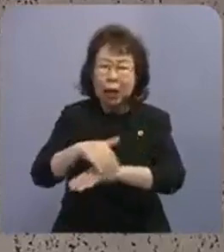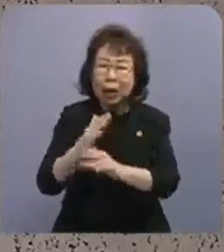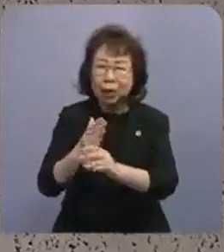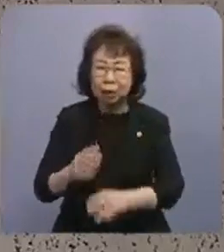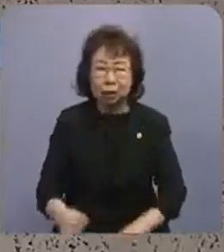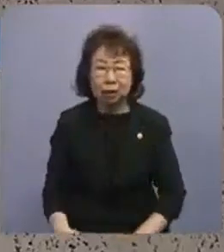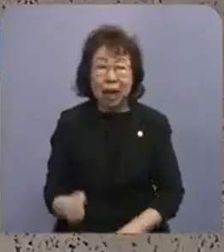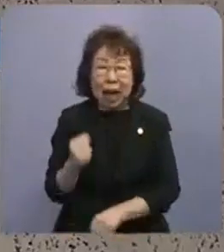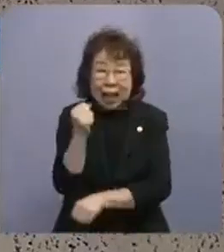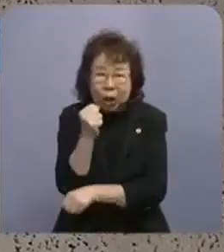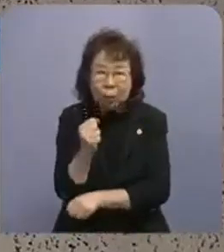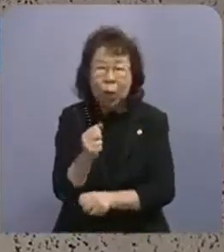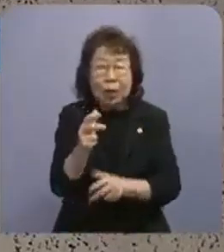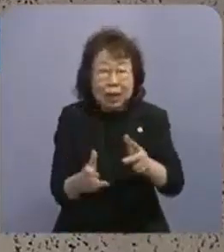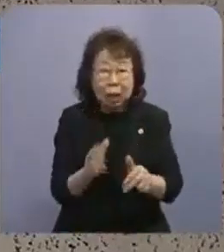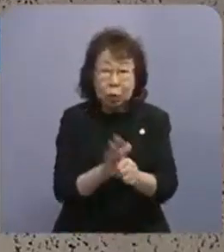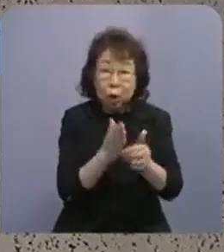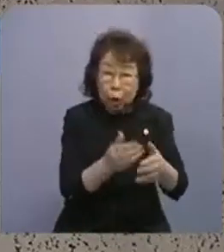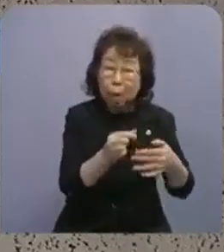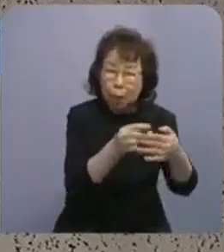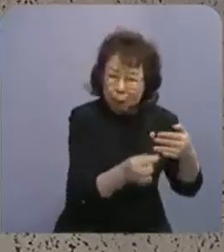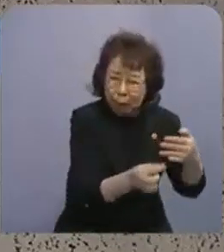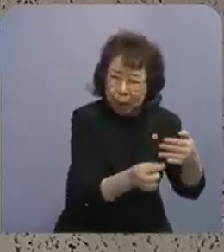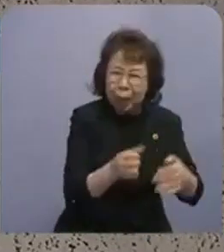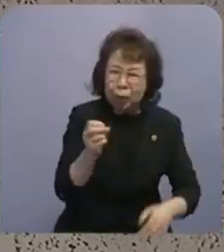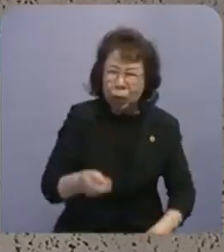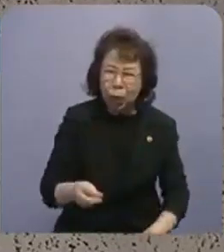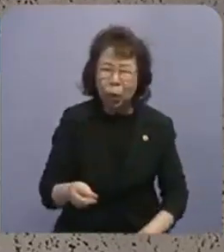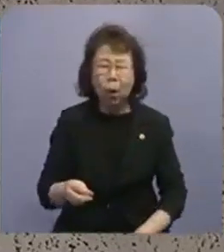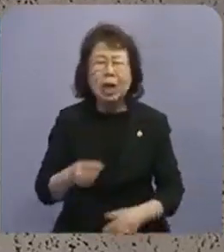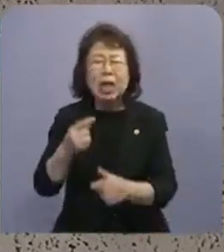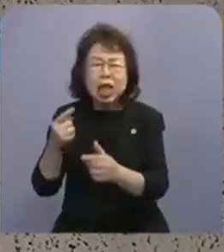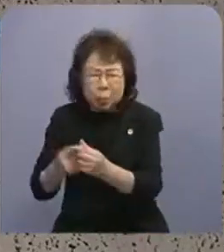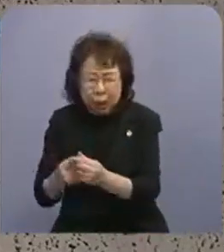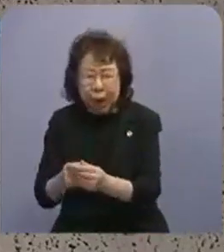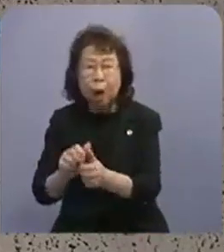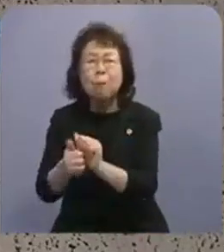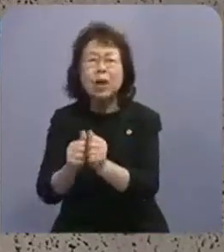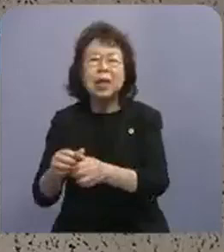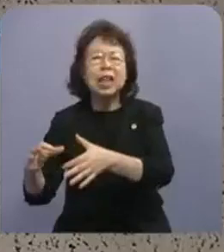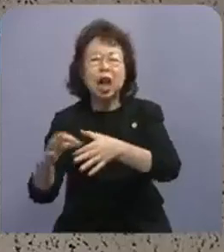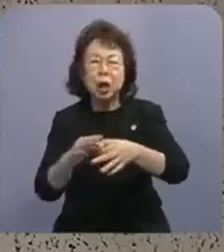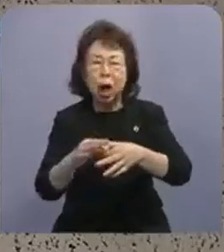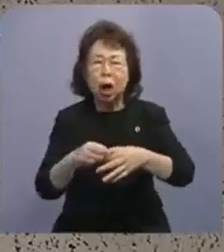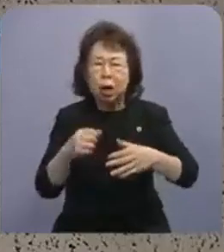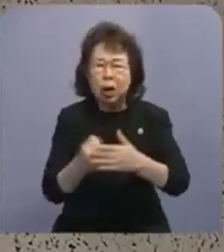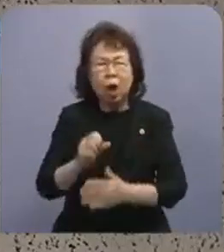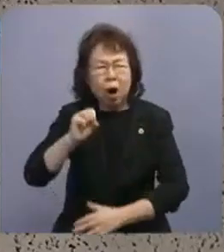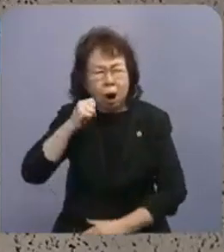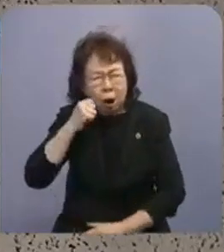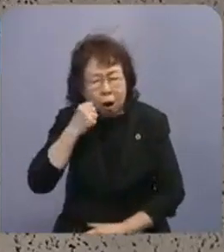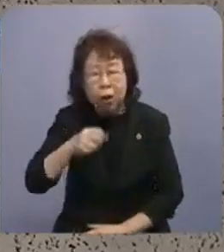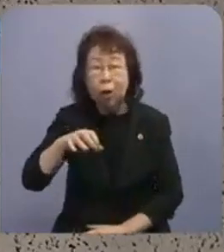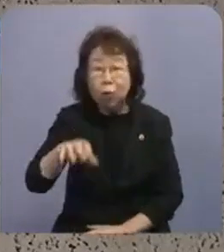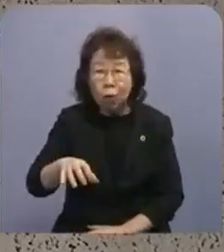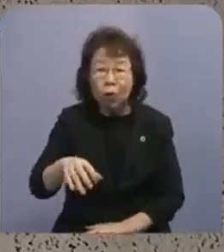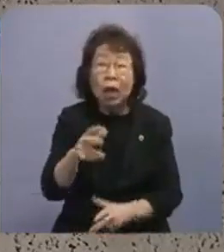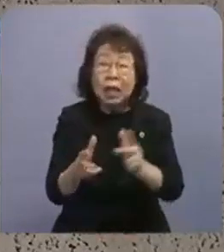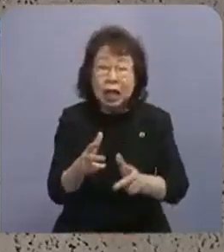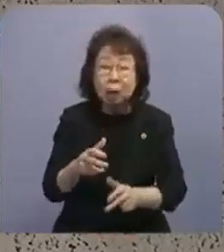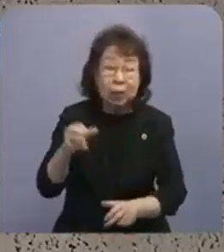기존의 기업지원 프로그램과 4호 기업구조혁신펀드를 연계하여 어려움을 겪고 있는